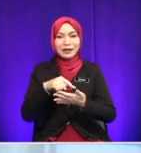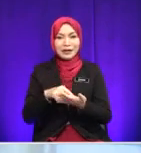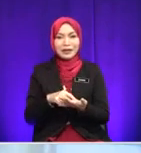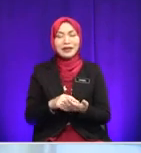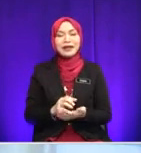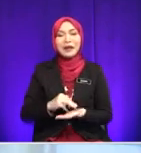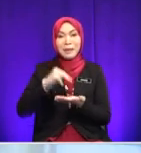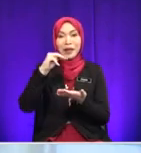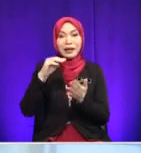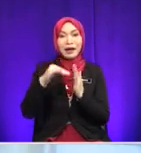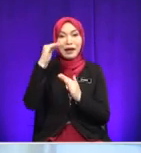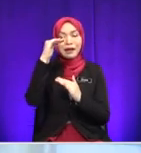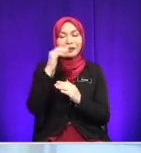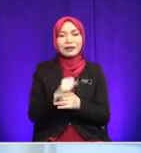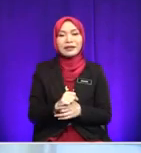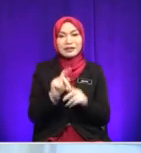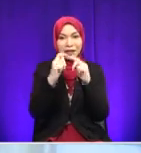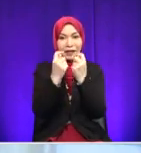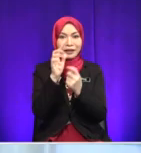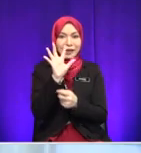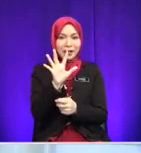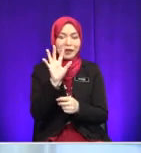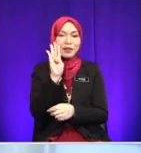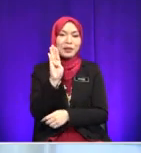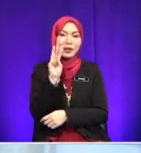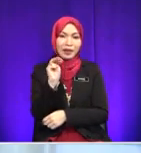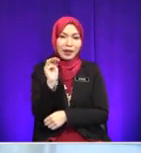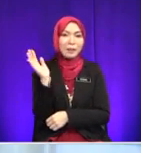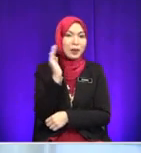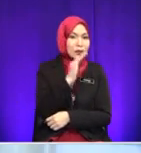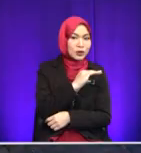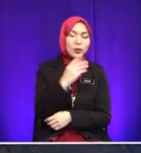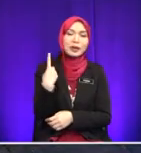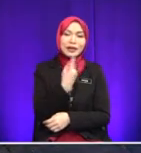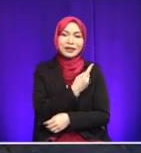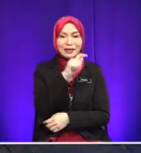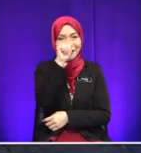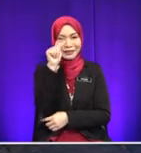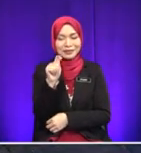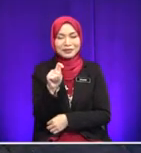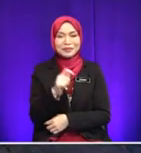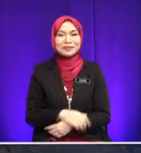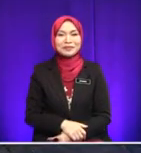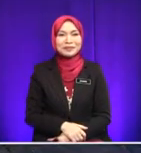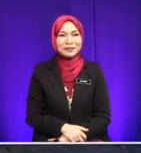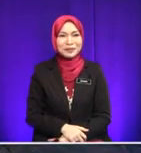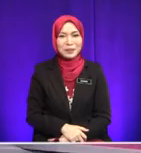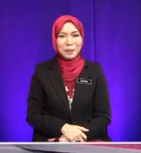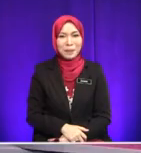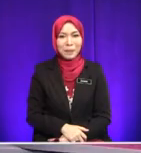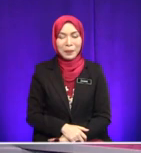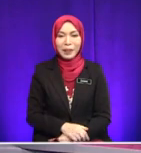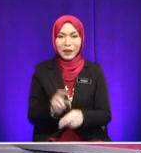Melayu tingkatan 5. Baik Cikgu Aslinda, kita nak teruskan dengan jom kita tanya. Silakan Cikgu. Jom kita tanya.